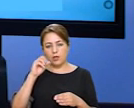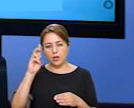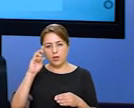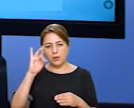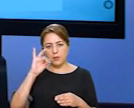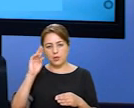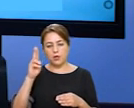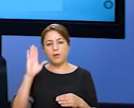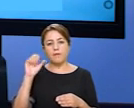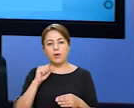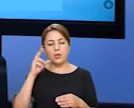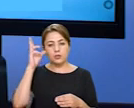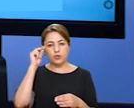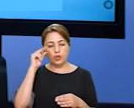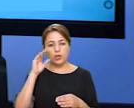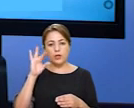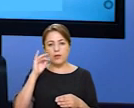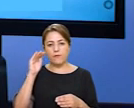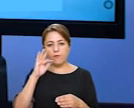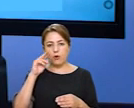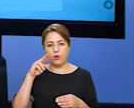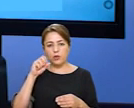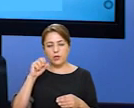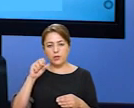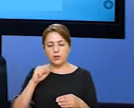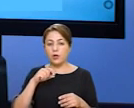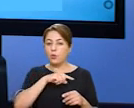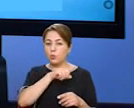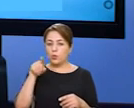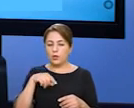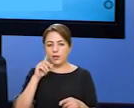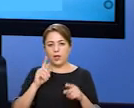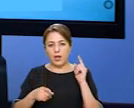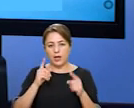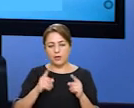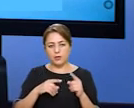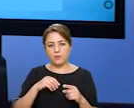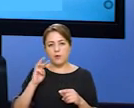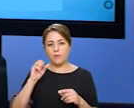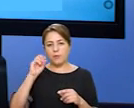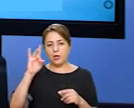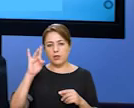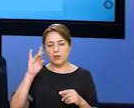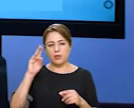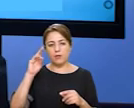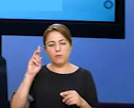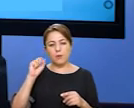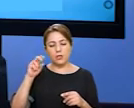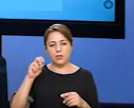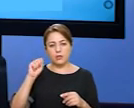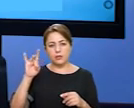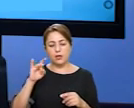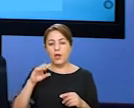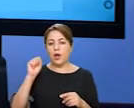va sonli ifodalar. Sonli ifodalarni ayrim manbalarda arifmetik ifodalar deb ham yuritilar edi.